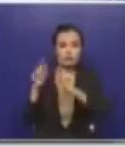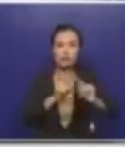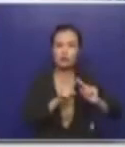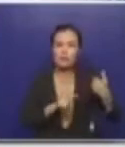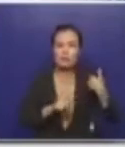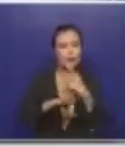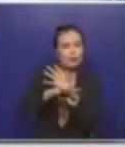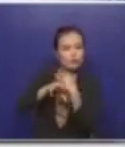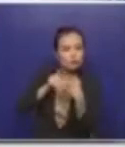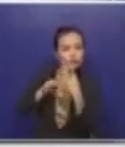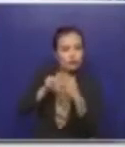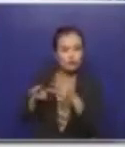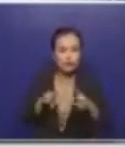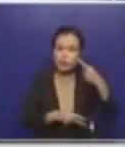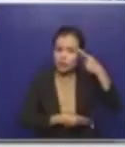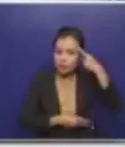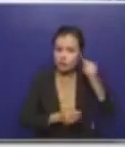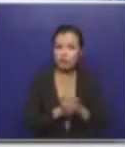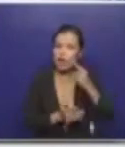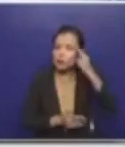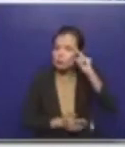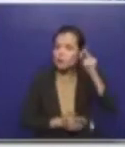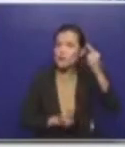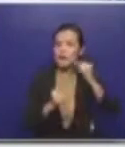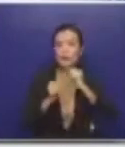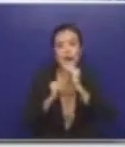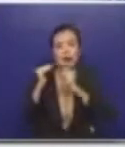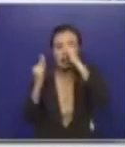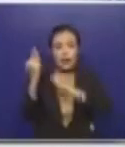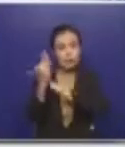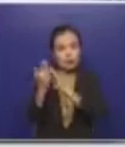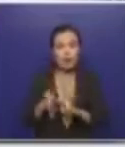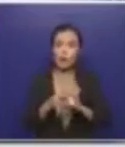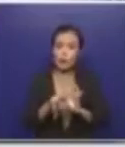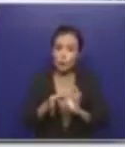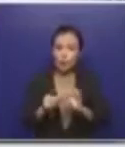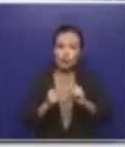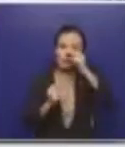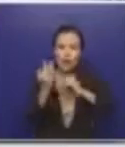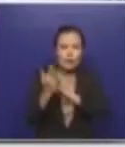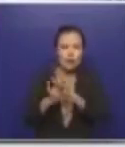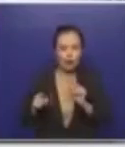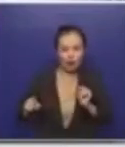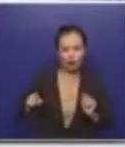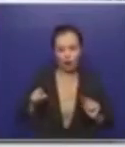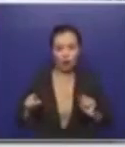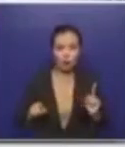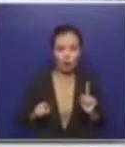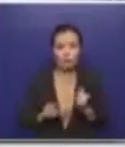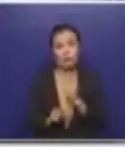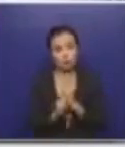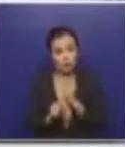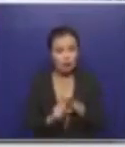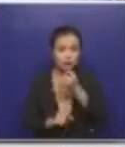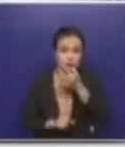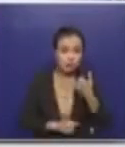เปลี่ยนความคิดเห็นกันมีการสร้างสรรค์ประเทศมีความเป็นห่วงเป็นใยประเทศว่าประเทศชาติจะไปทางไหนเขาจะมีงานทำไหมเ